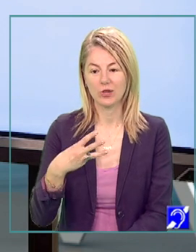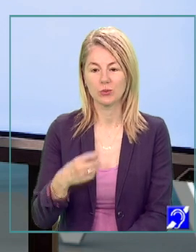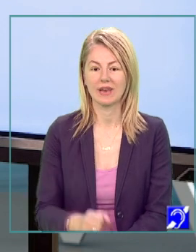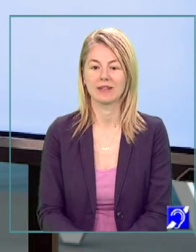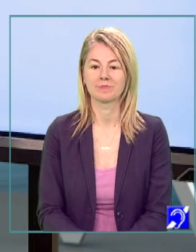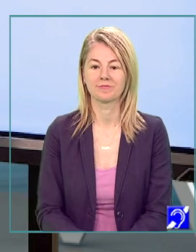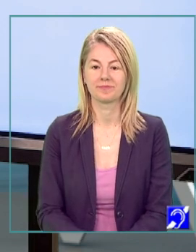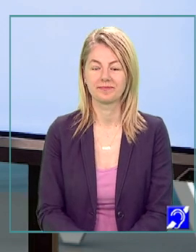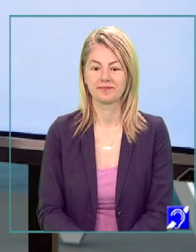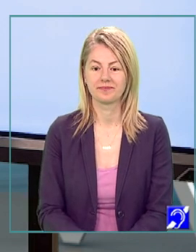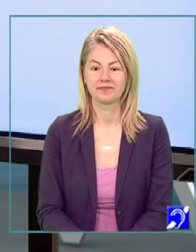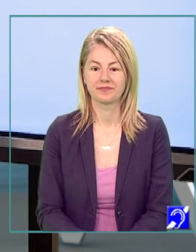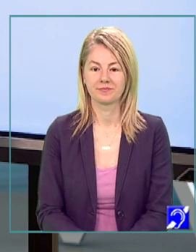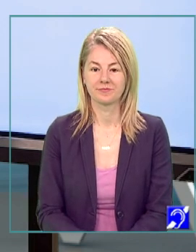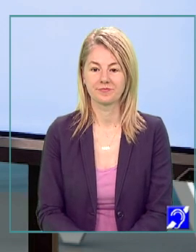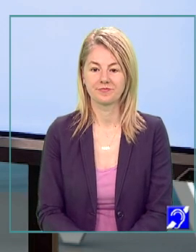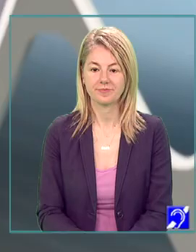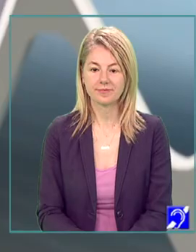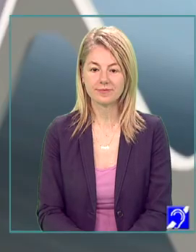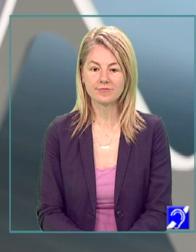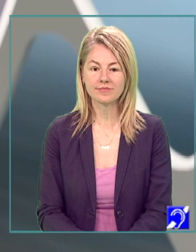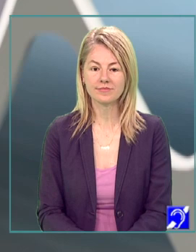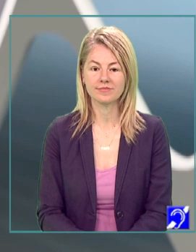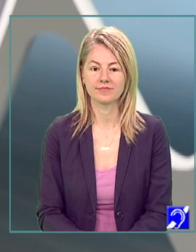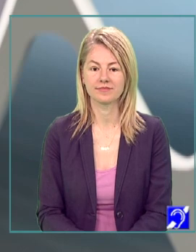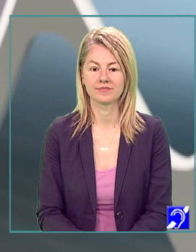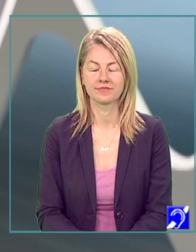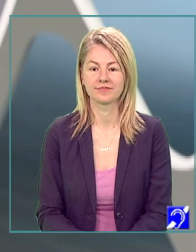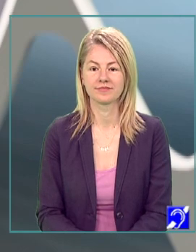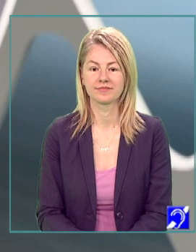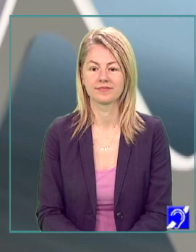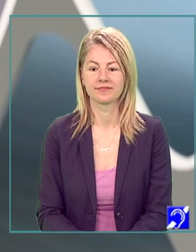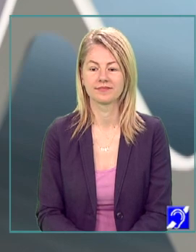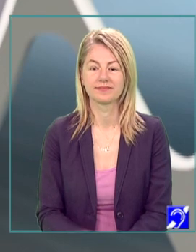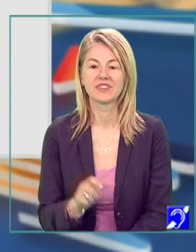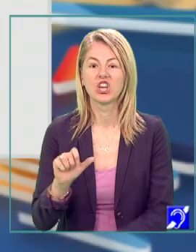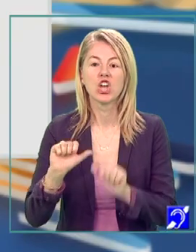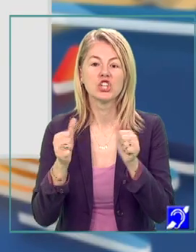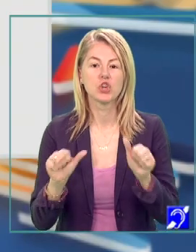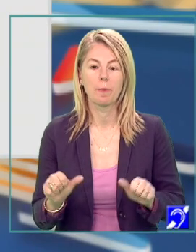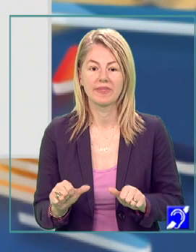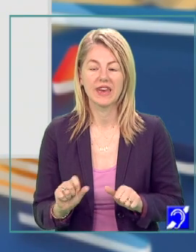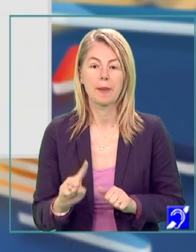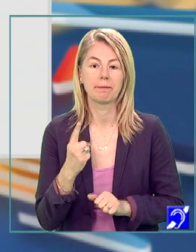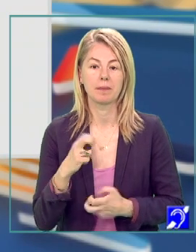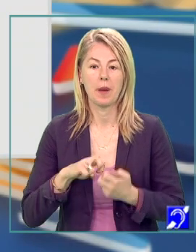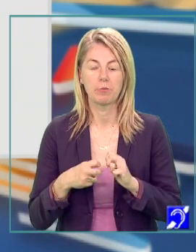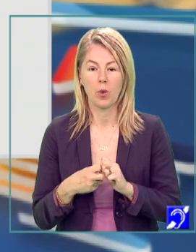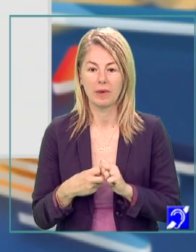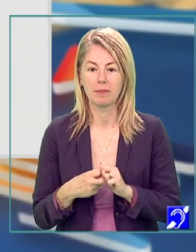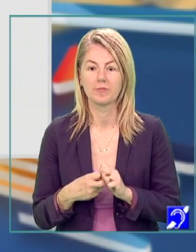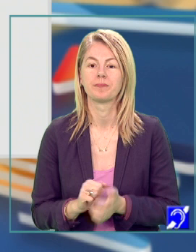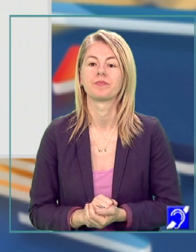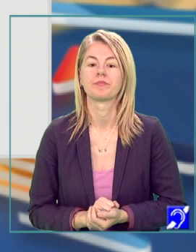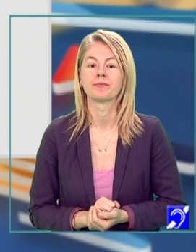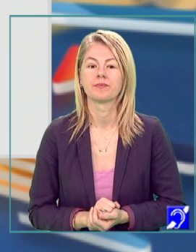Și am terminat subiectul al doilea. Începem subiectul al treilea de geometrie. Prima problemă de geometrie